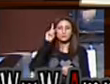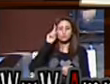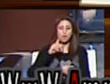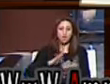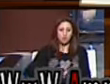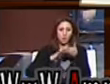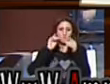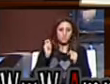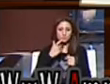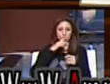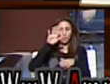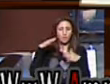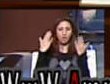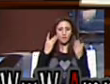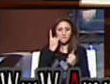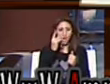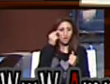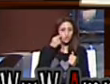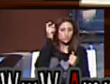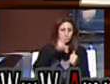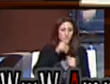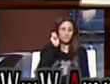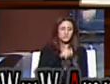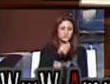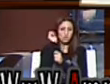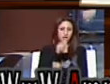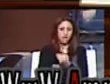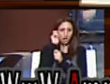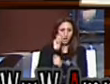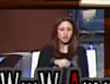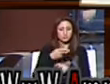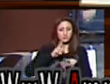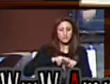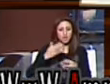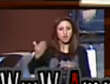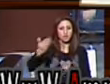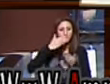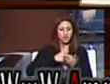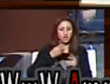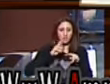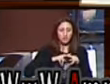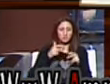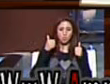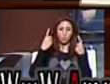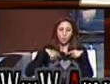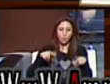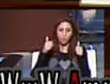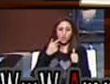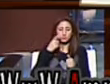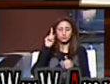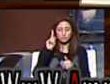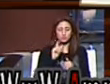انها تدعو ربنا ان ولادنا العشره دول من صيادين اسكندريه يرجعوا لاهاليهم ولزويهم وهم سالمين امين باذن